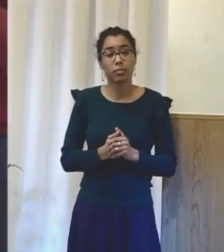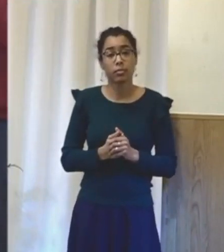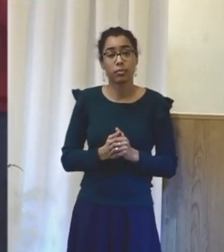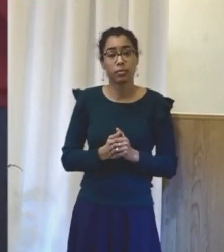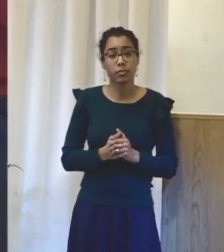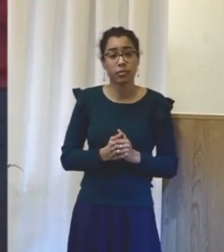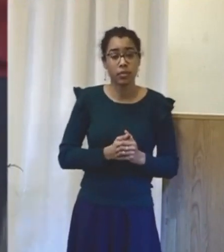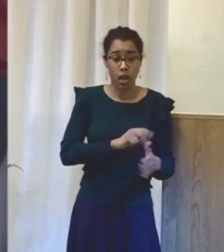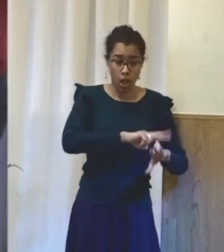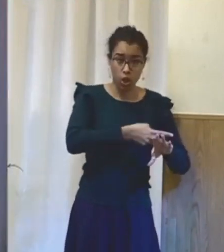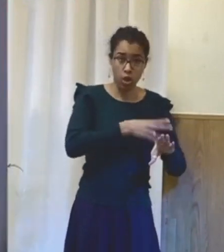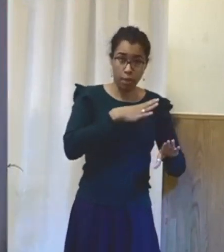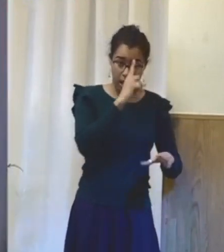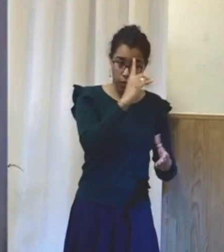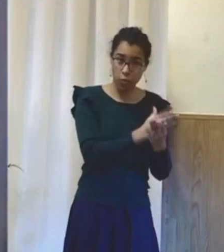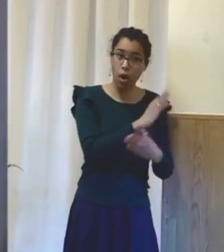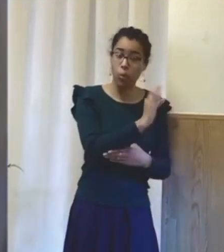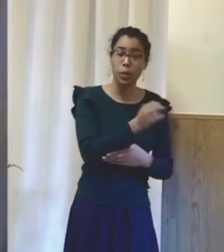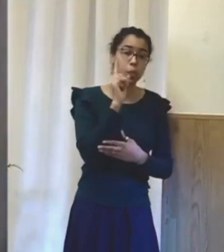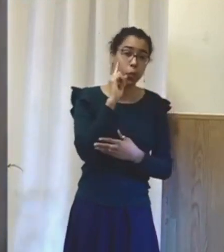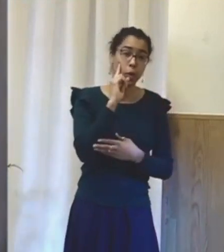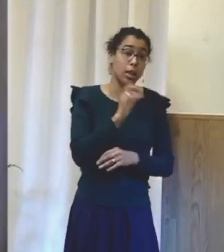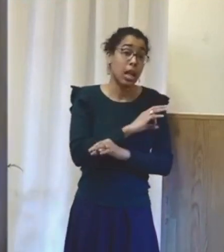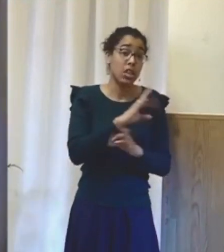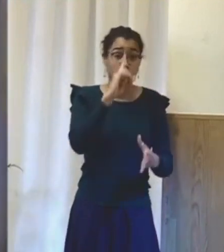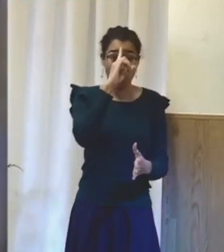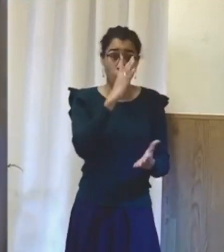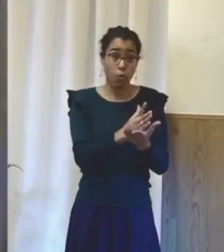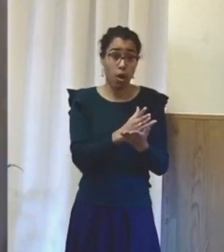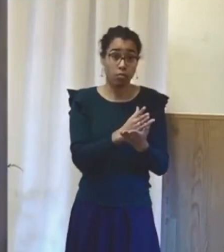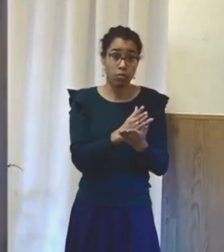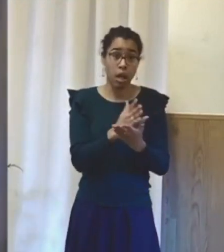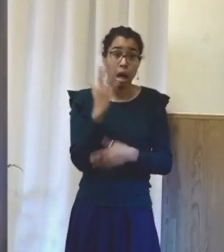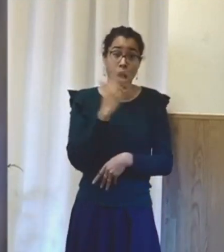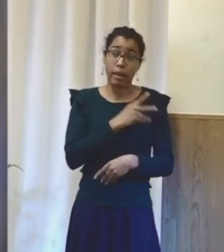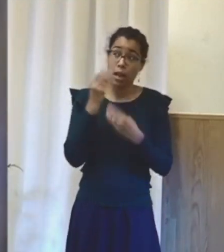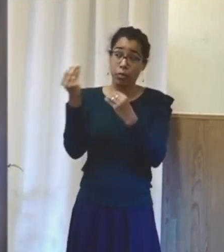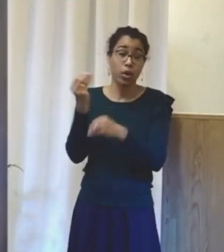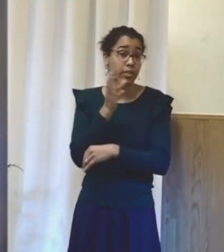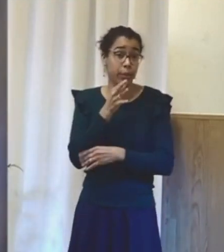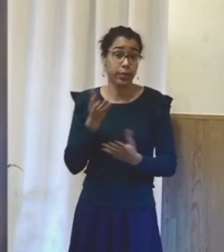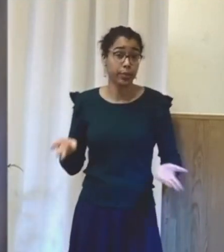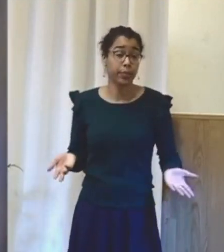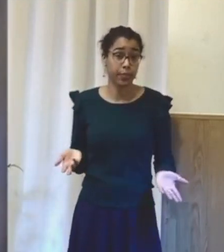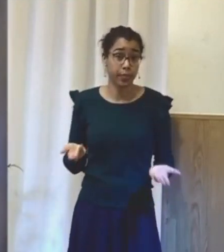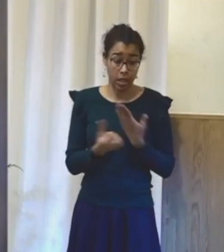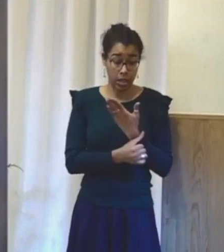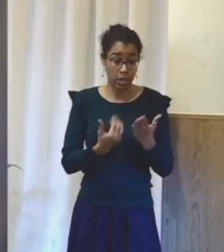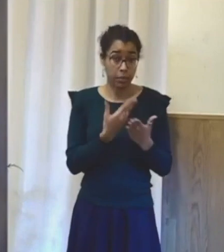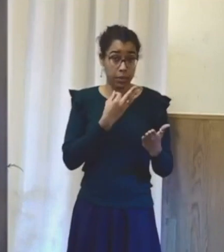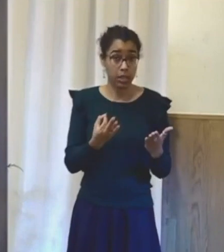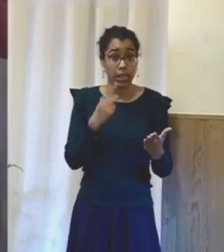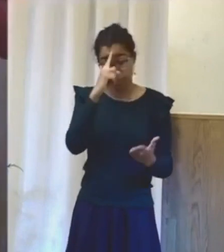Job avait la foi, oui, parce qu'on te dit que sans la foi, il est impossible de lui être agréable. C'est ça que dit la parole. Hein? Si tu n'as pas la